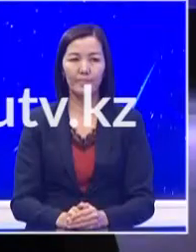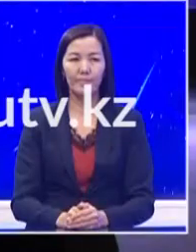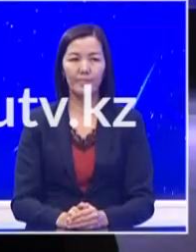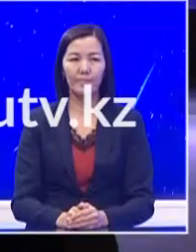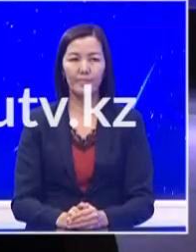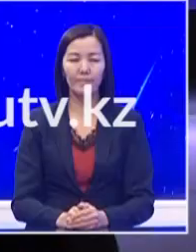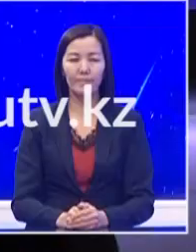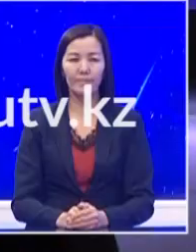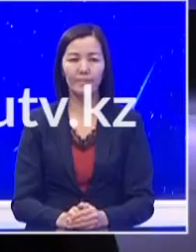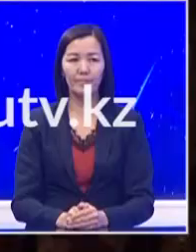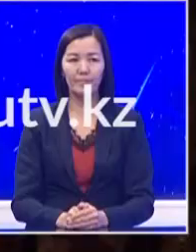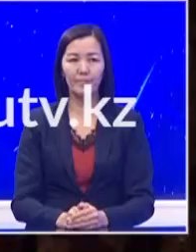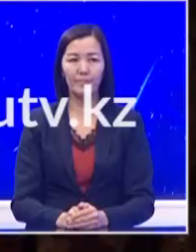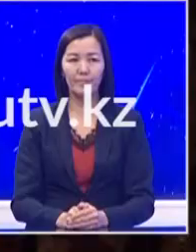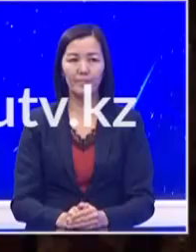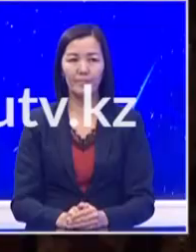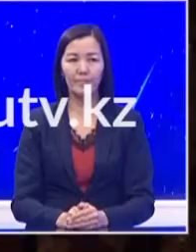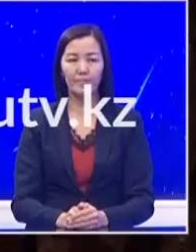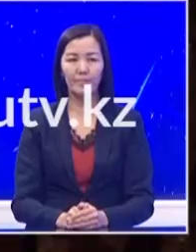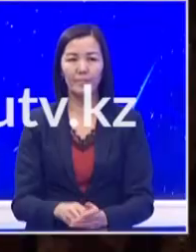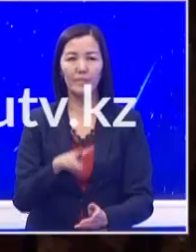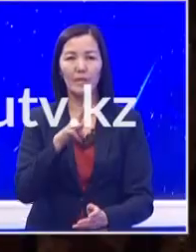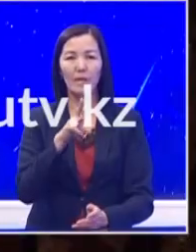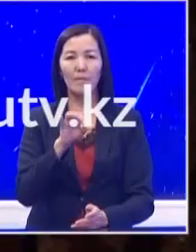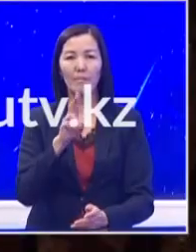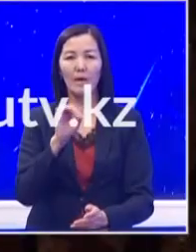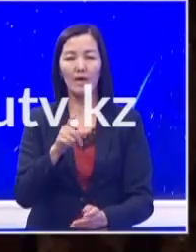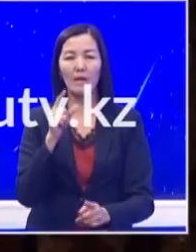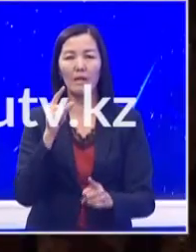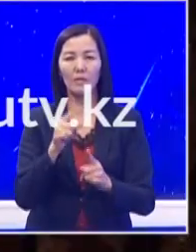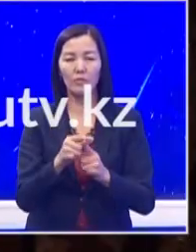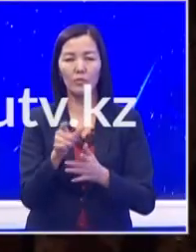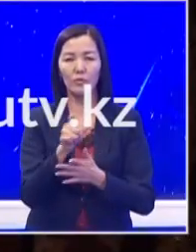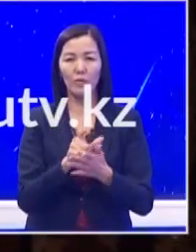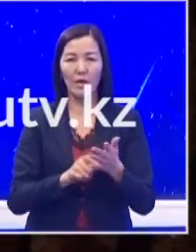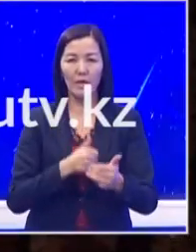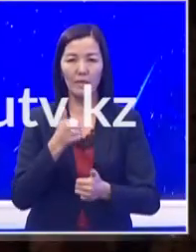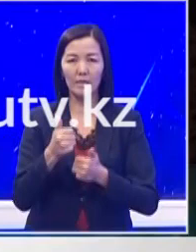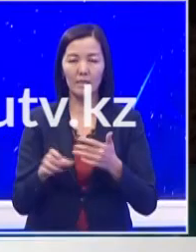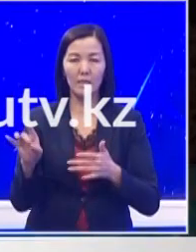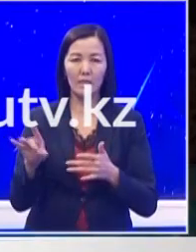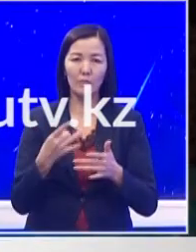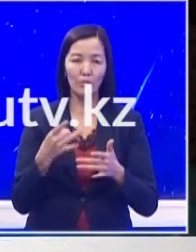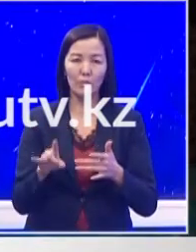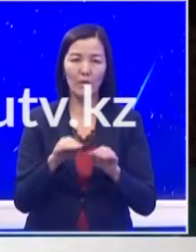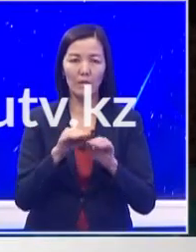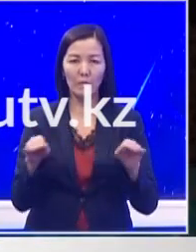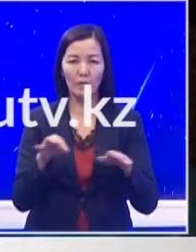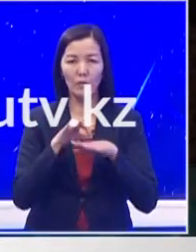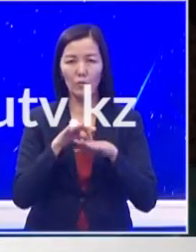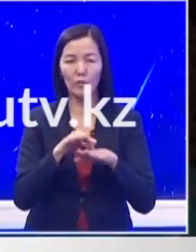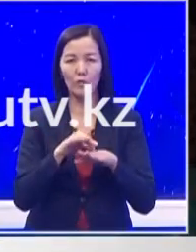былай деді. Қартайған. Осы мақал айтысты республика көлемінде ұйымдастырсақ деген ой